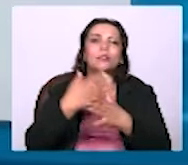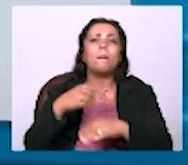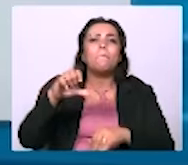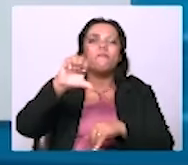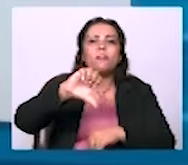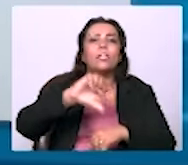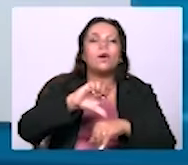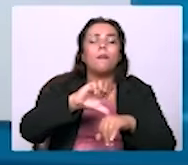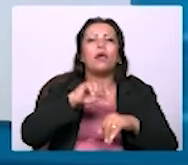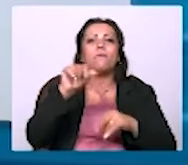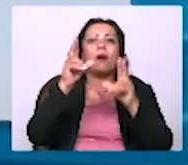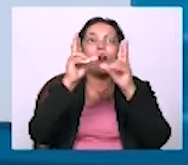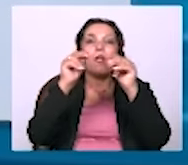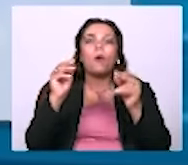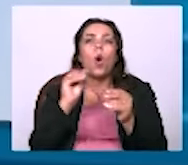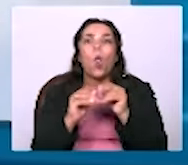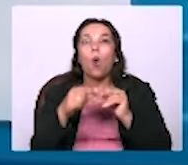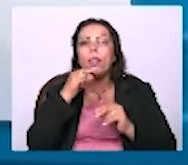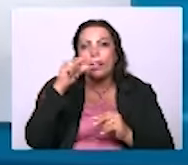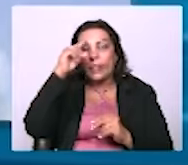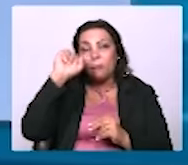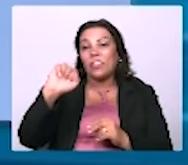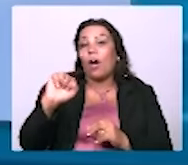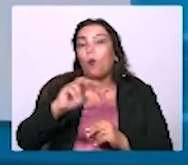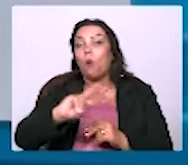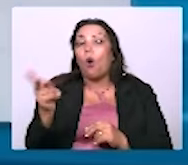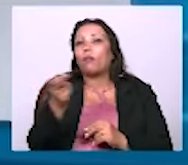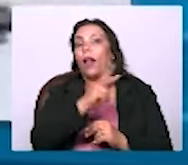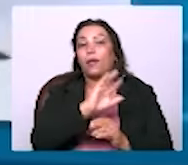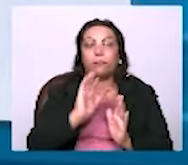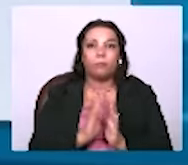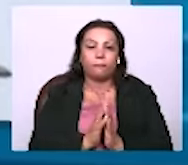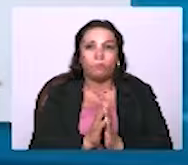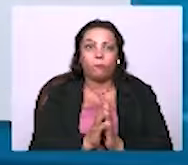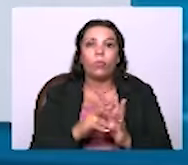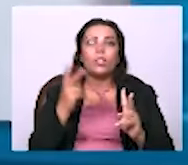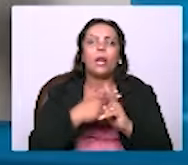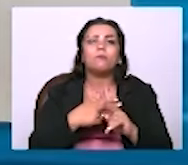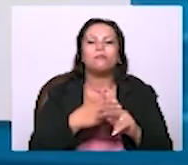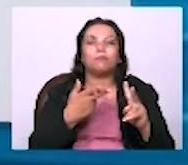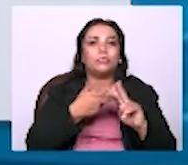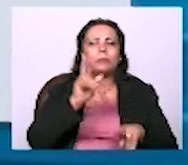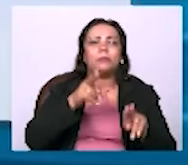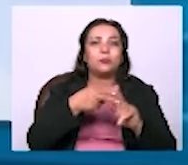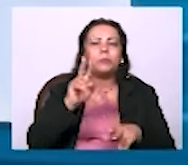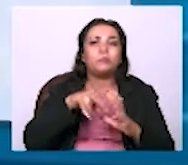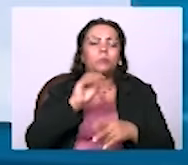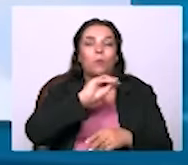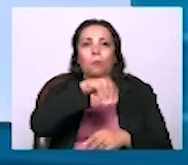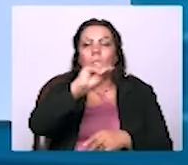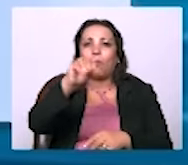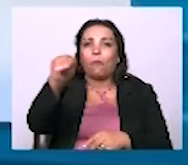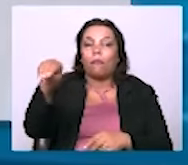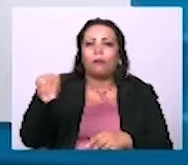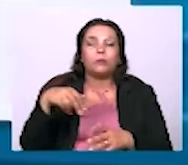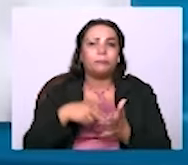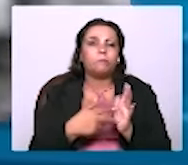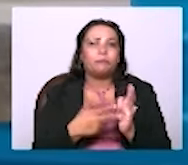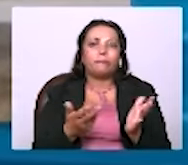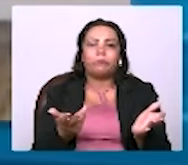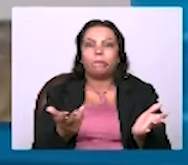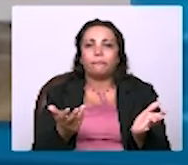لبنان ذات الوان طائفيه الى حد بعيد ف المهجرين او الذين ينتقلوا من مكان الى اخر